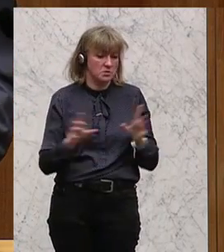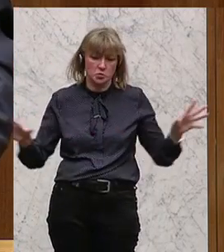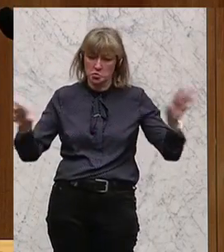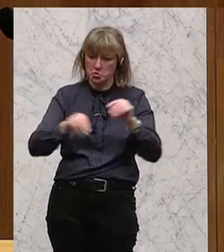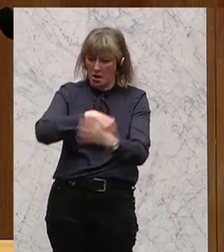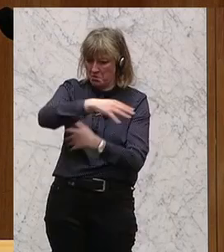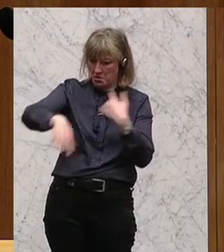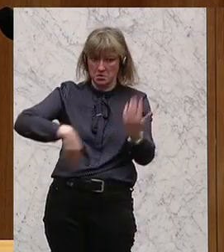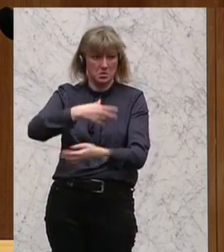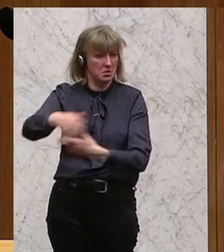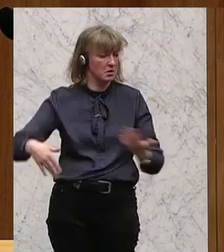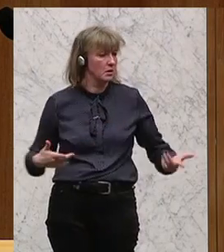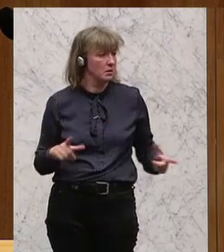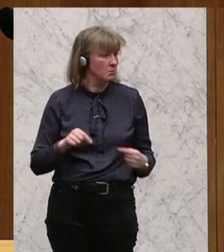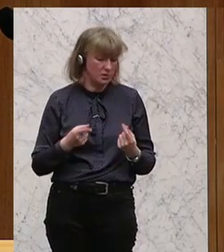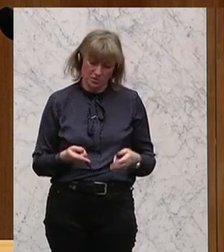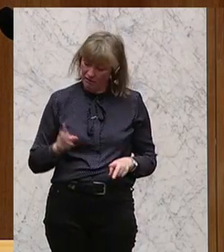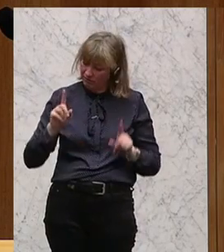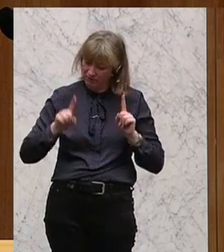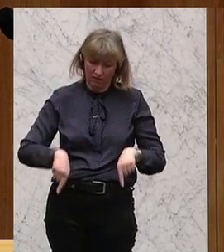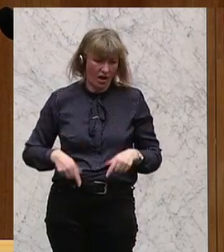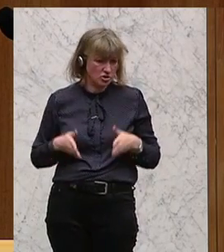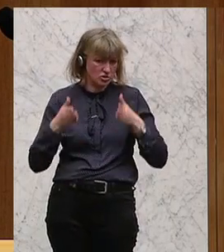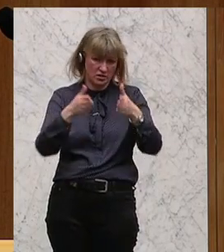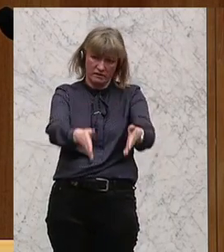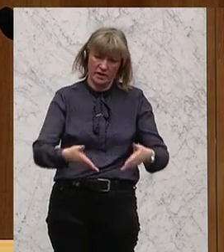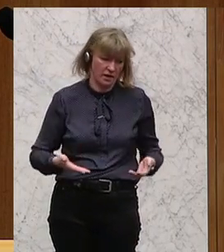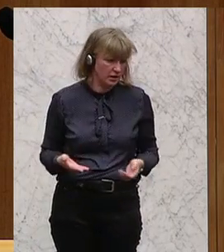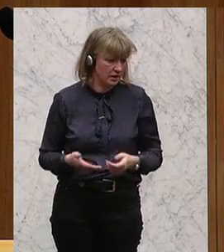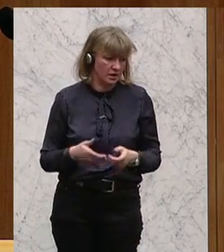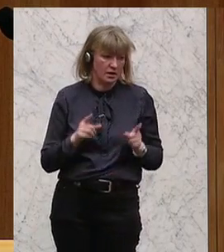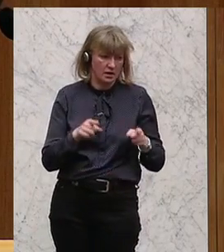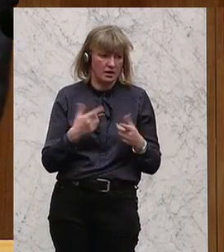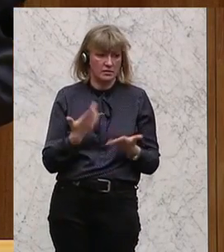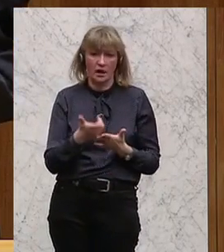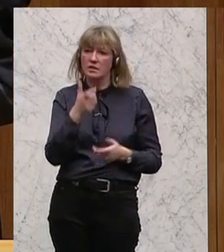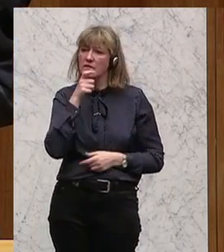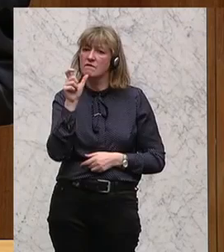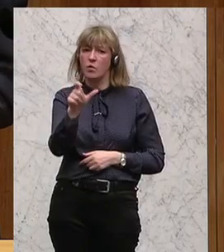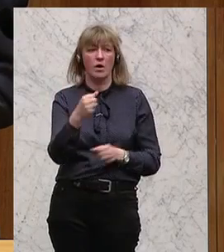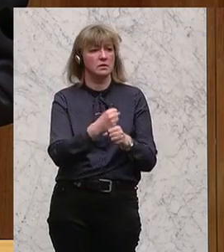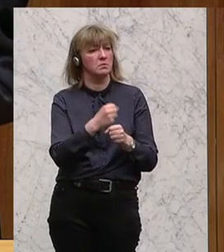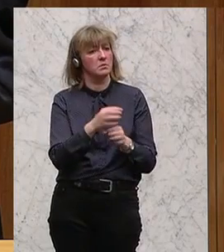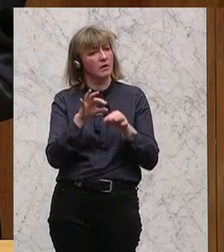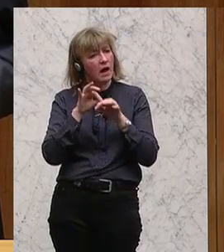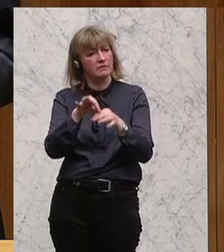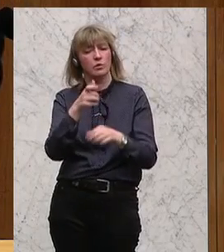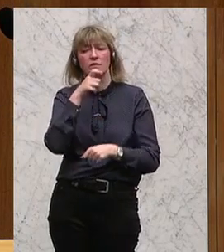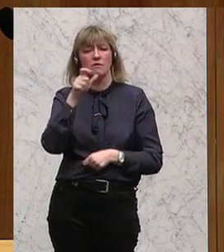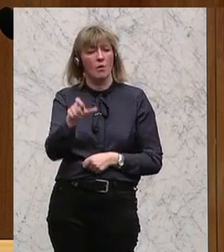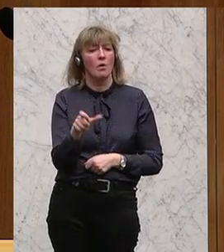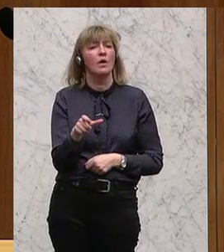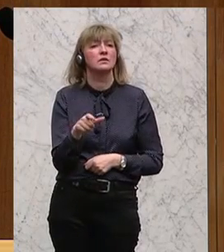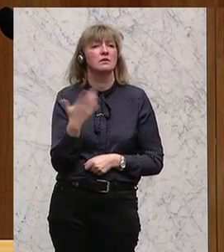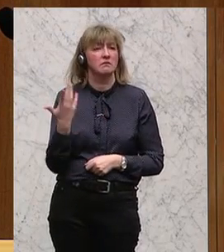verwässert und das ist ein Schritt in die vollkommen falsche Richtung. Und dafür führen Sie den Begriff ein,